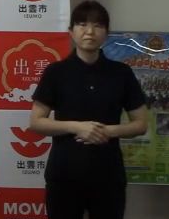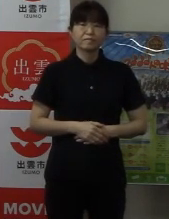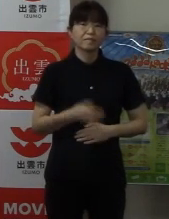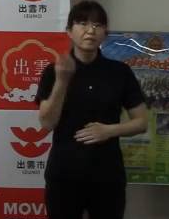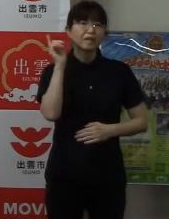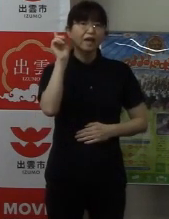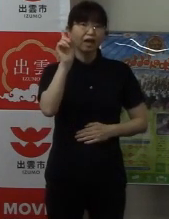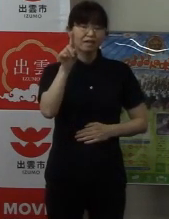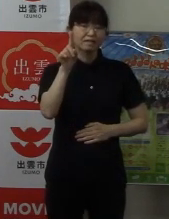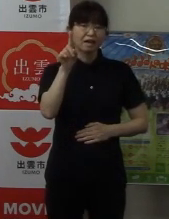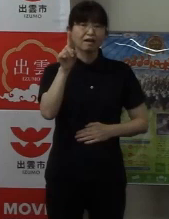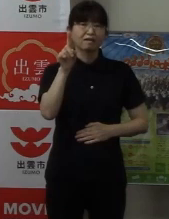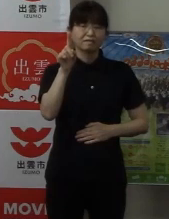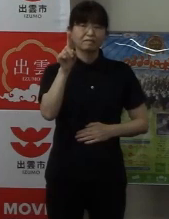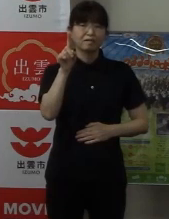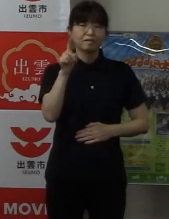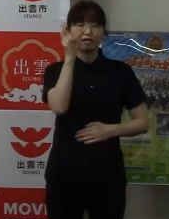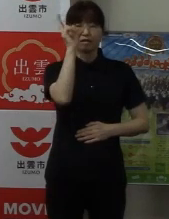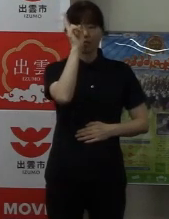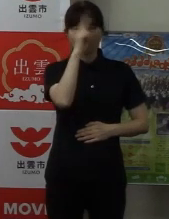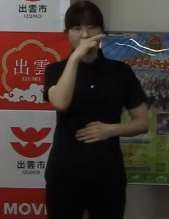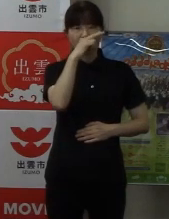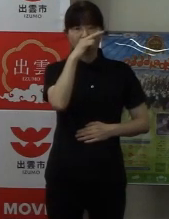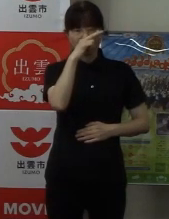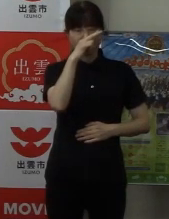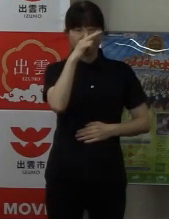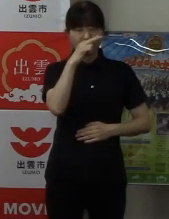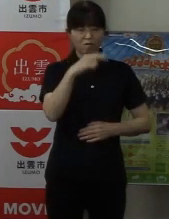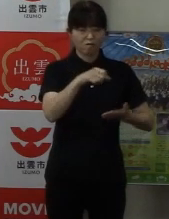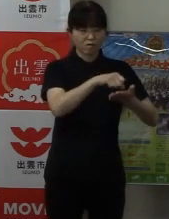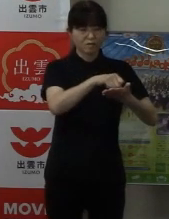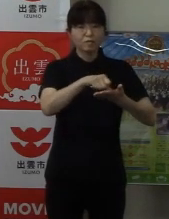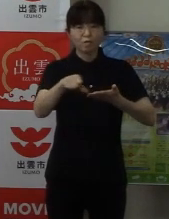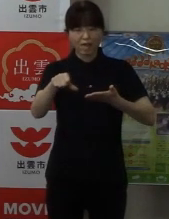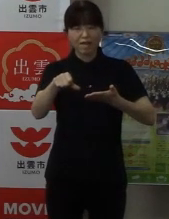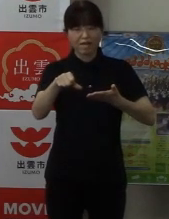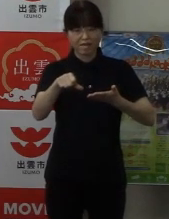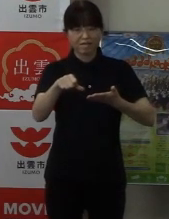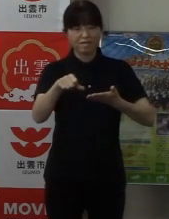明日の午後署名また宣